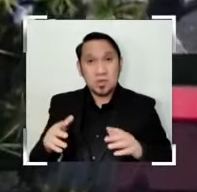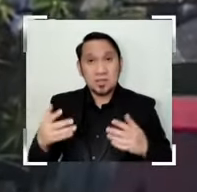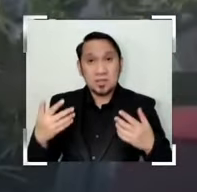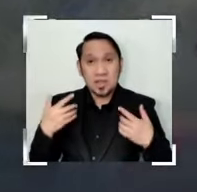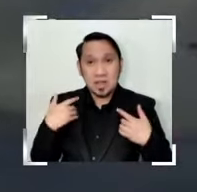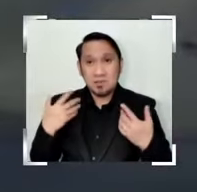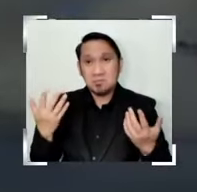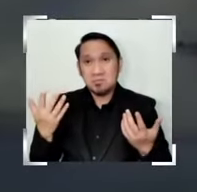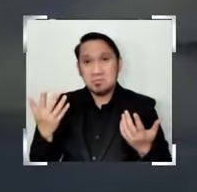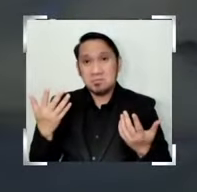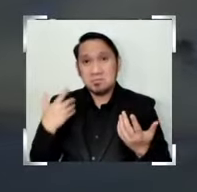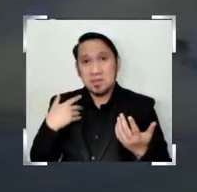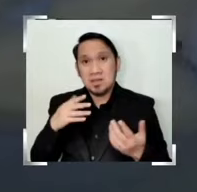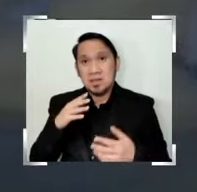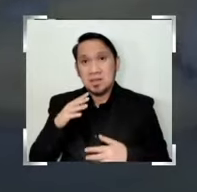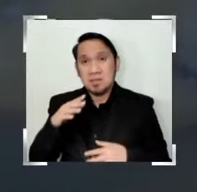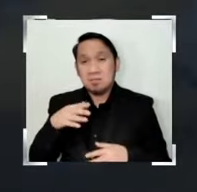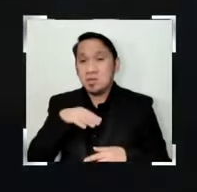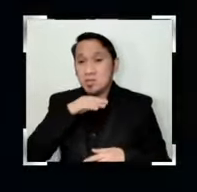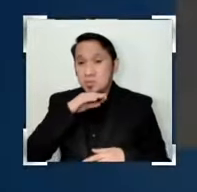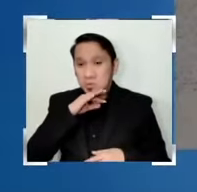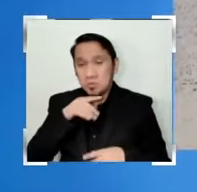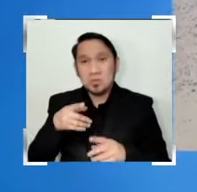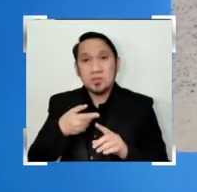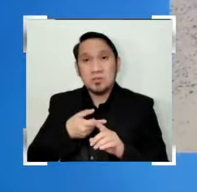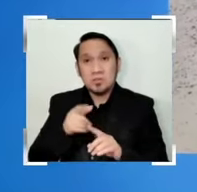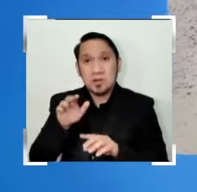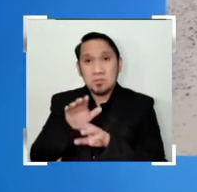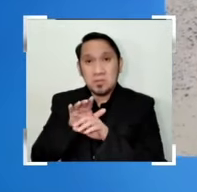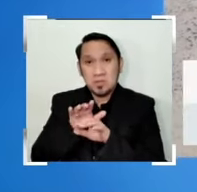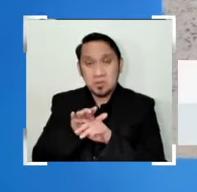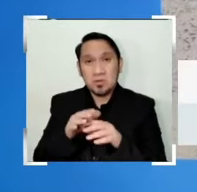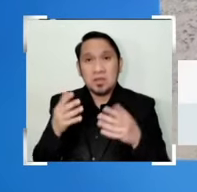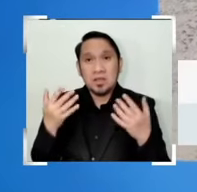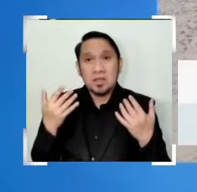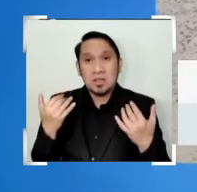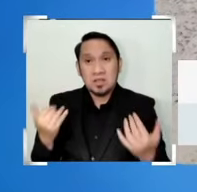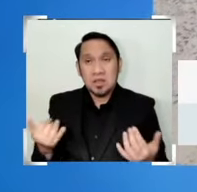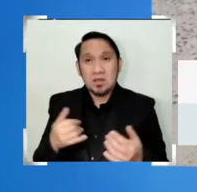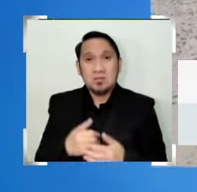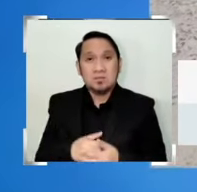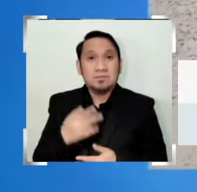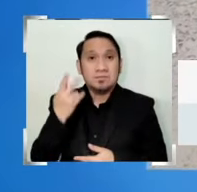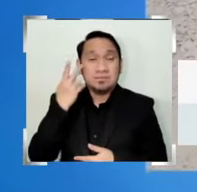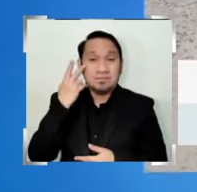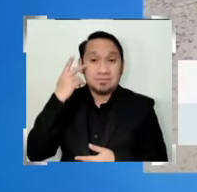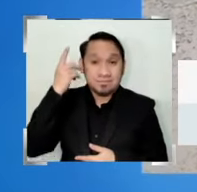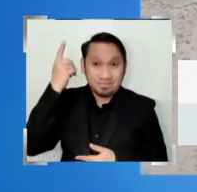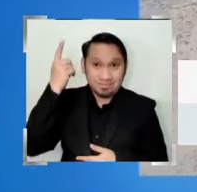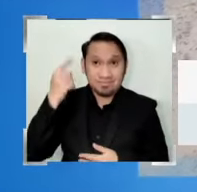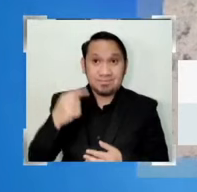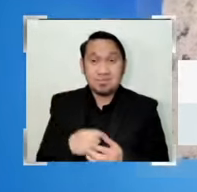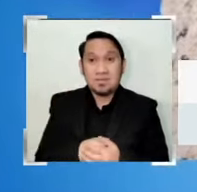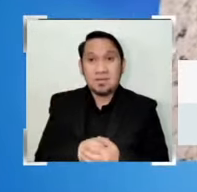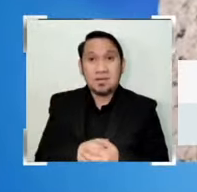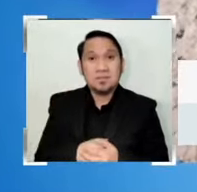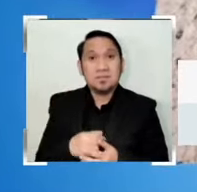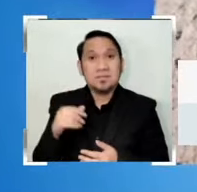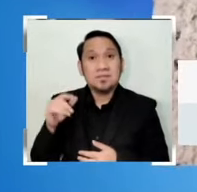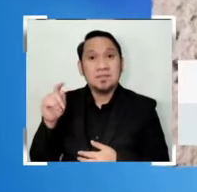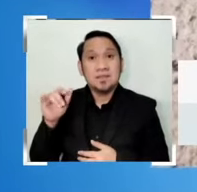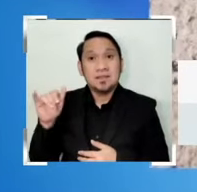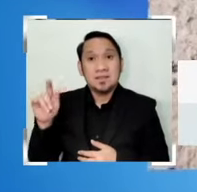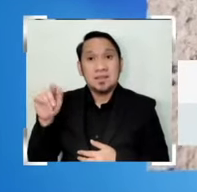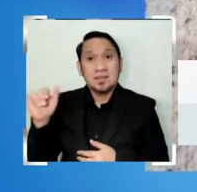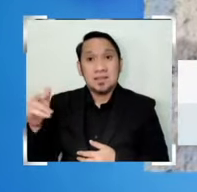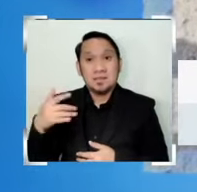oil spill mula sa Oriental Mindoro. Ngayon nga, sa baybayin ng barangay Kasyan sa Taytay, Palawan, may bakas na